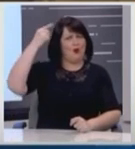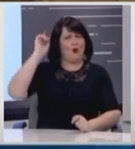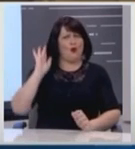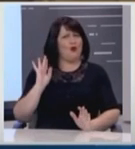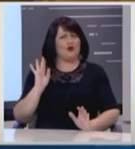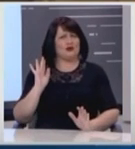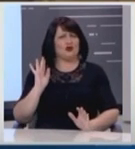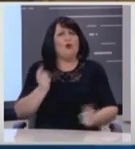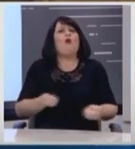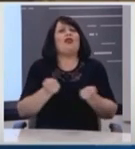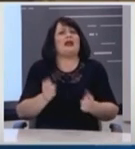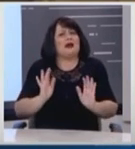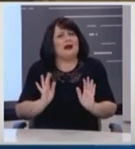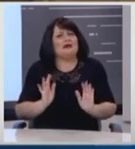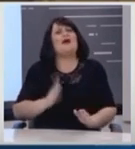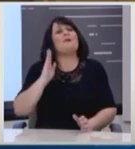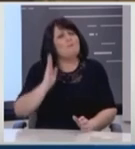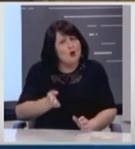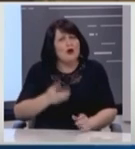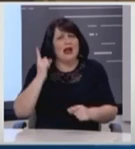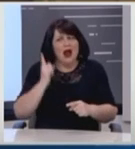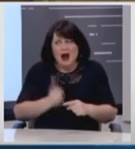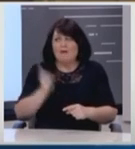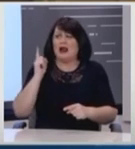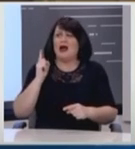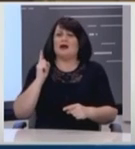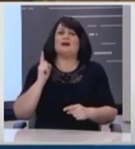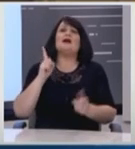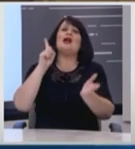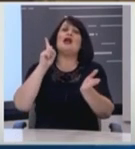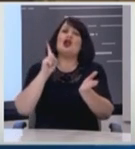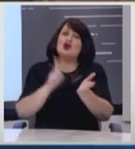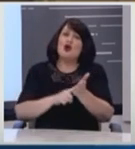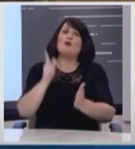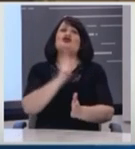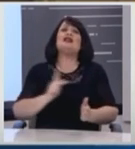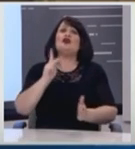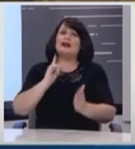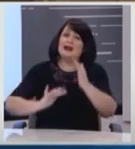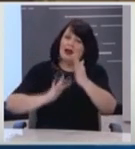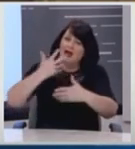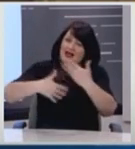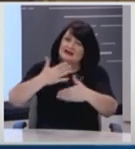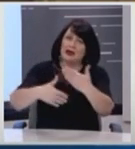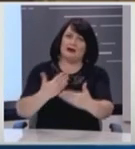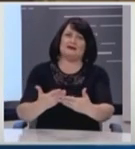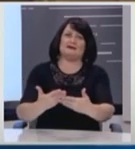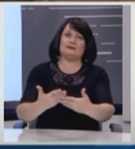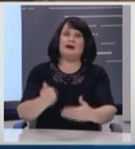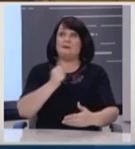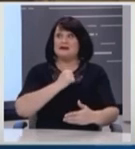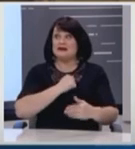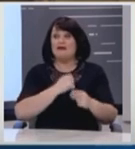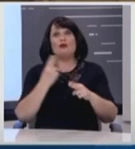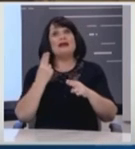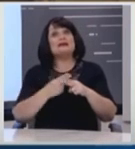όνειρο θερινής νυχτός. Είναι απλά ο ίδιος ο νόμος της κοινωνικής εξέλιξης. Θεωρούμε σημαντικό βήμα